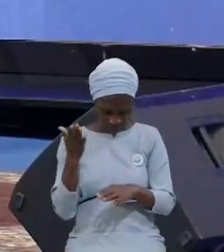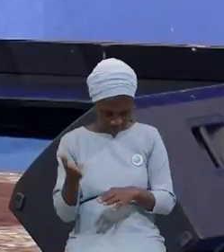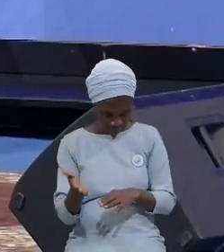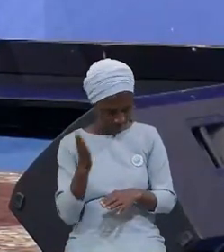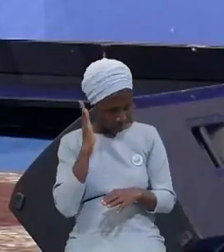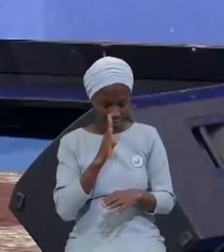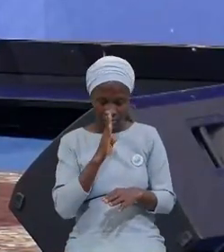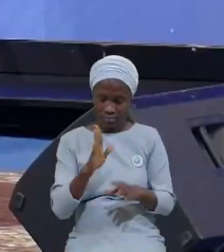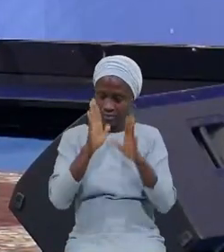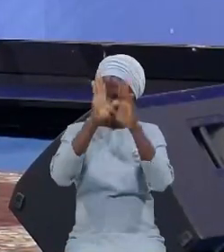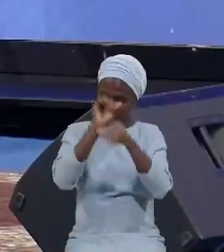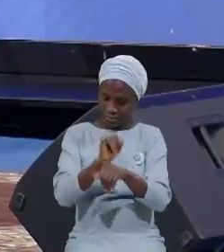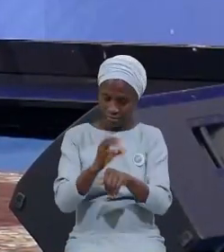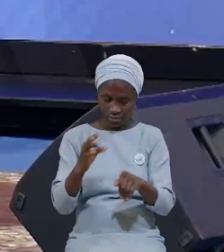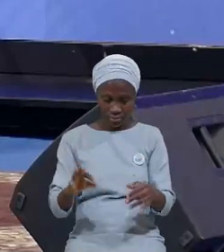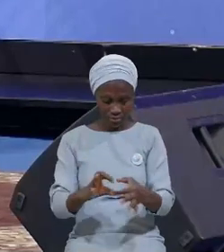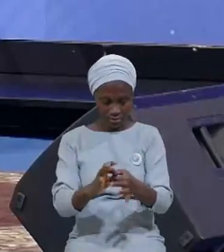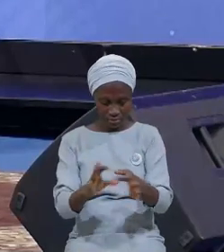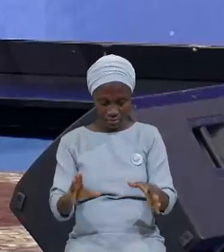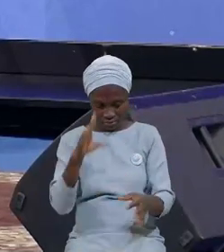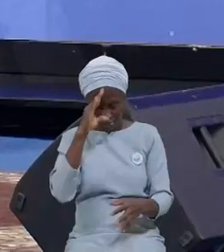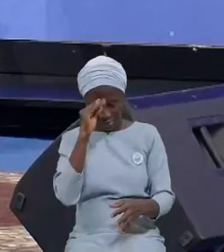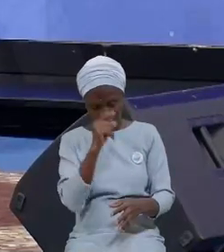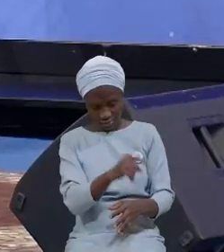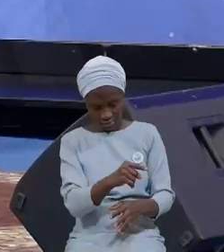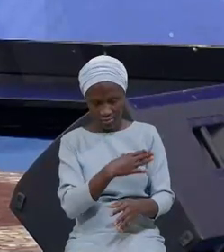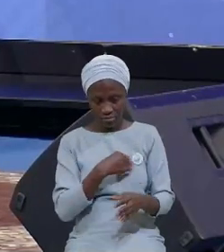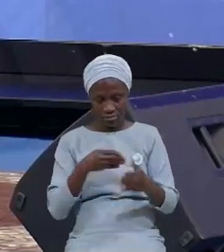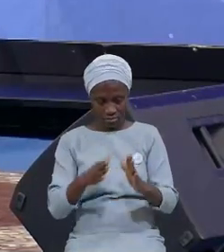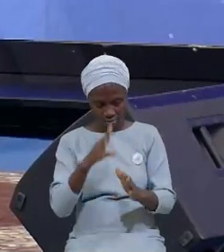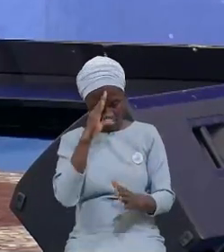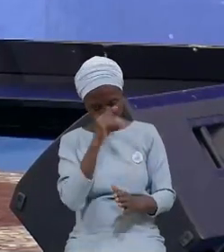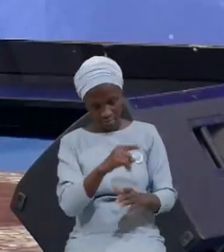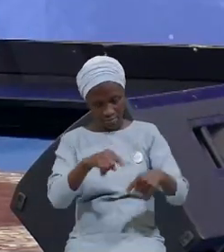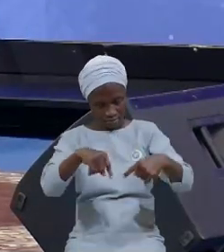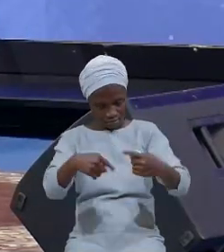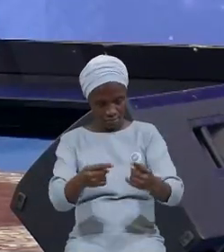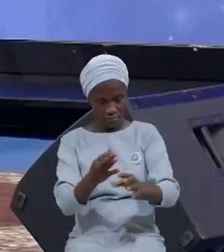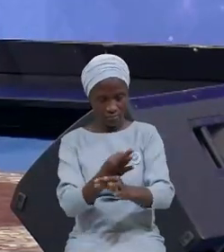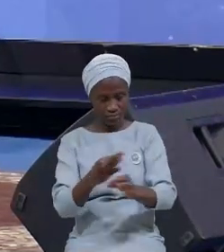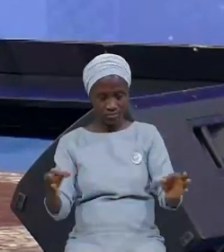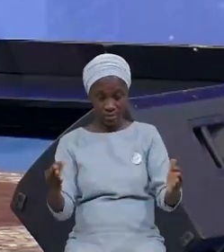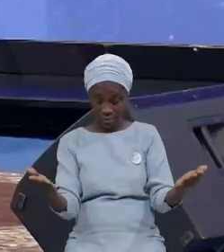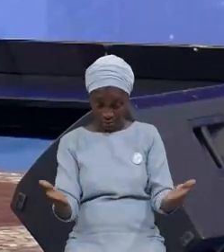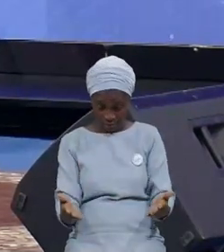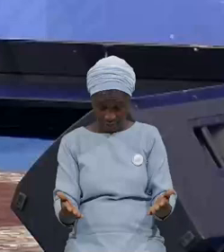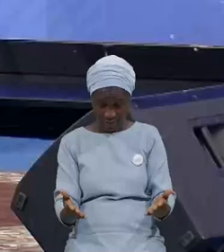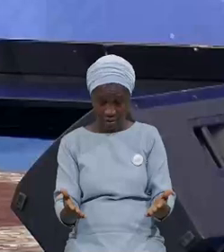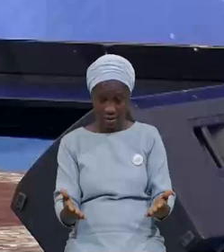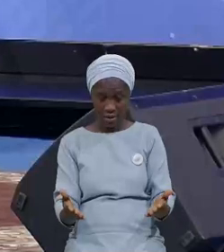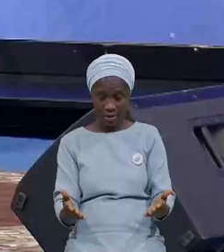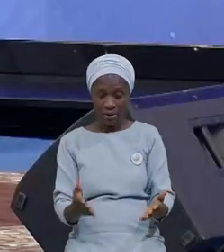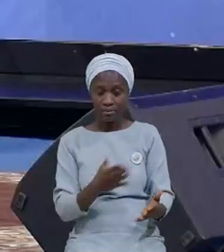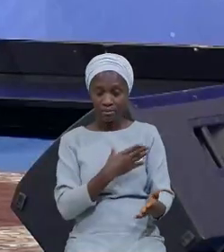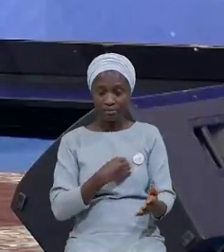qui est les miracles de libération et de laisser aller ici au lieu